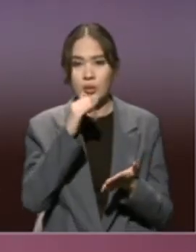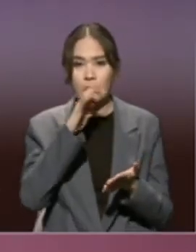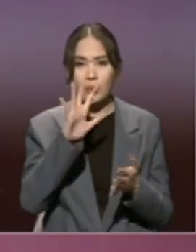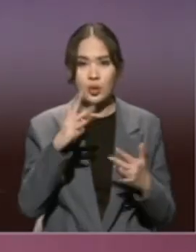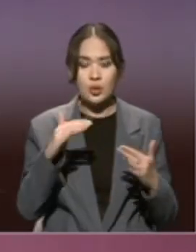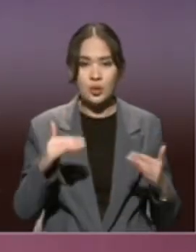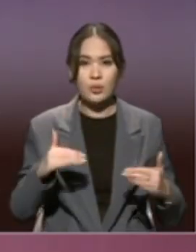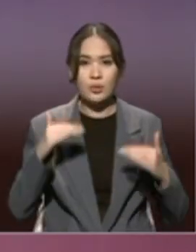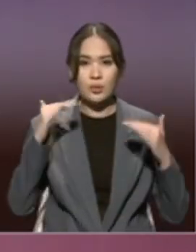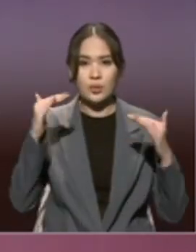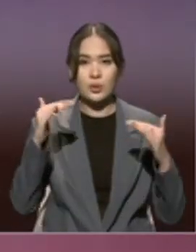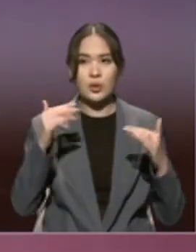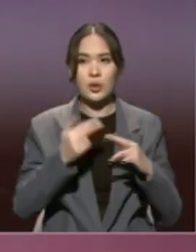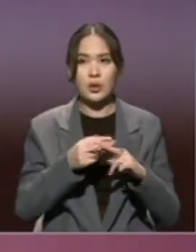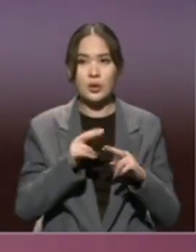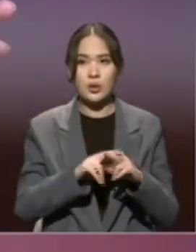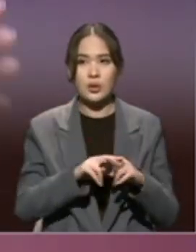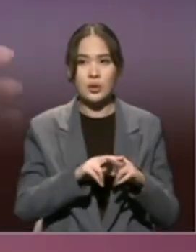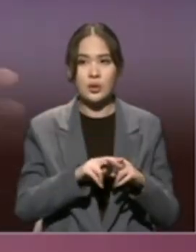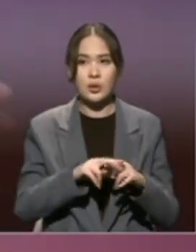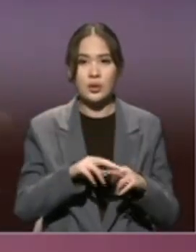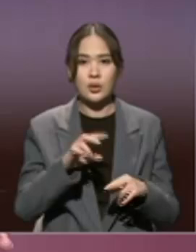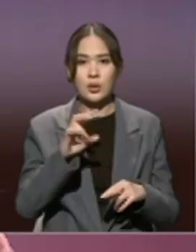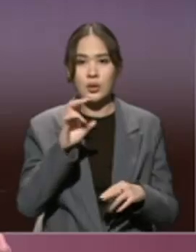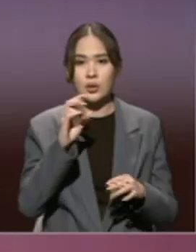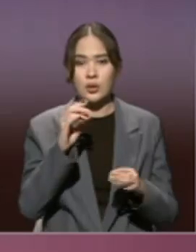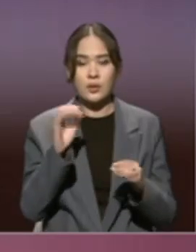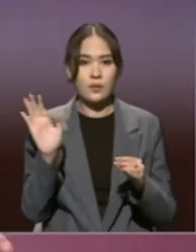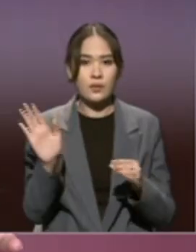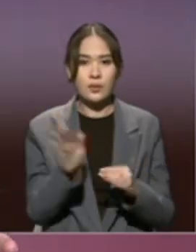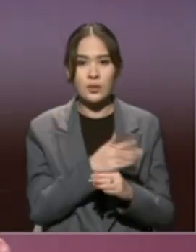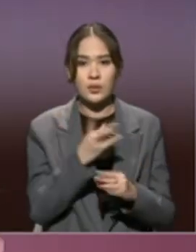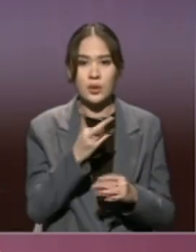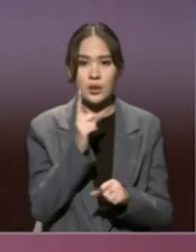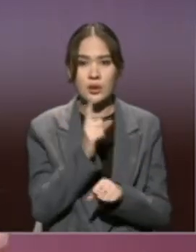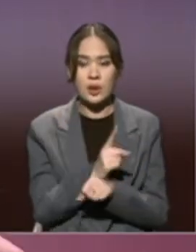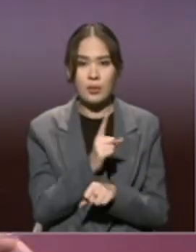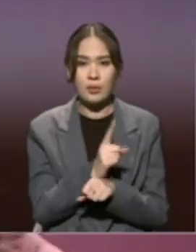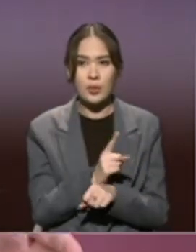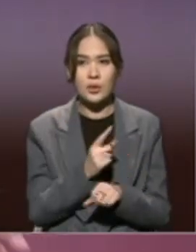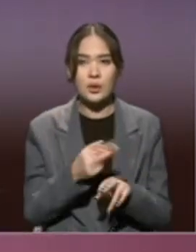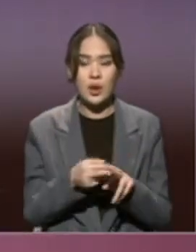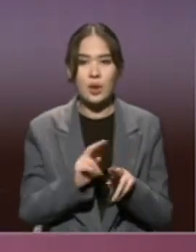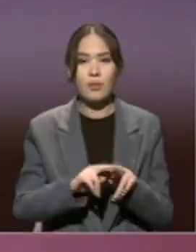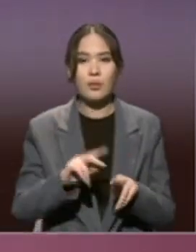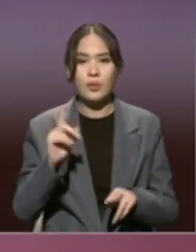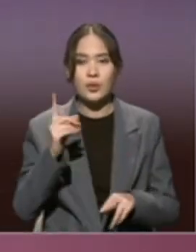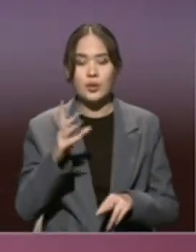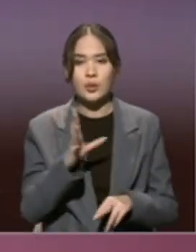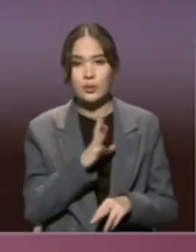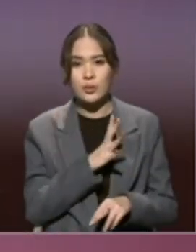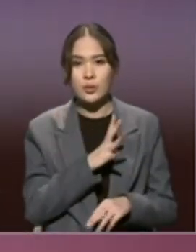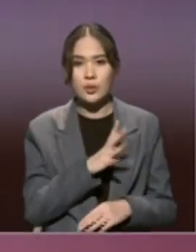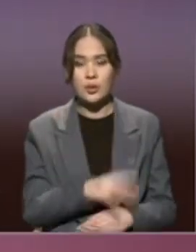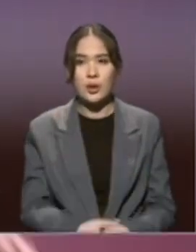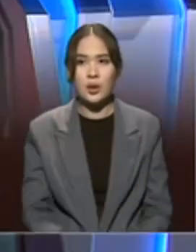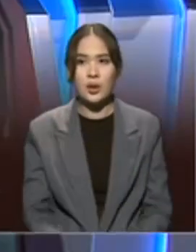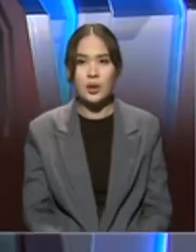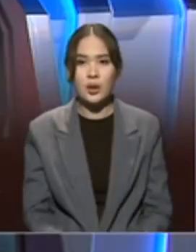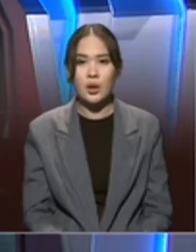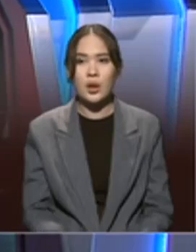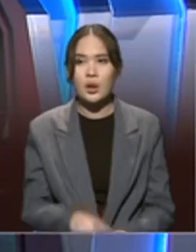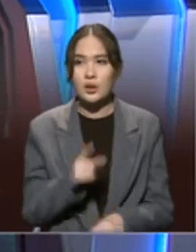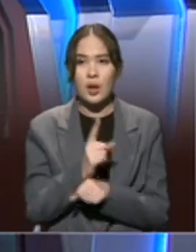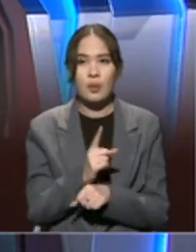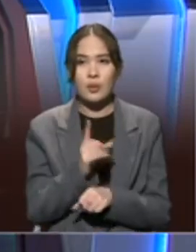жоғары болса оны нарыққа мүлдем шығармауға запрет қоятындай. Өткені мысалға қиын болады. Мысалға бұны не